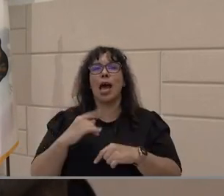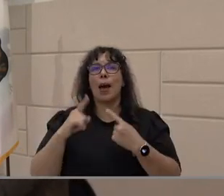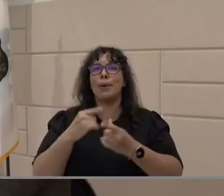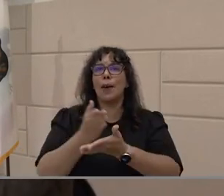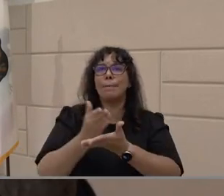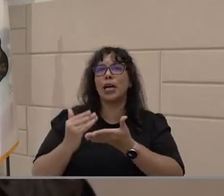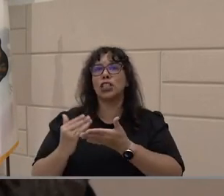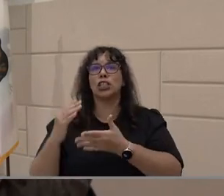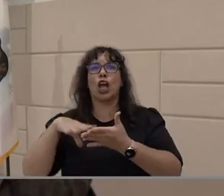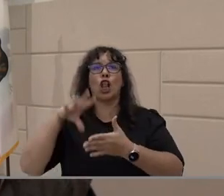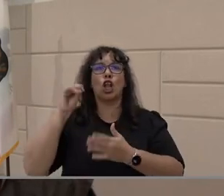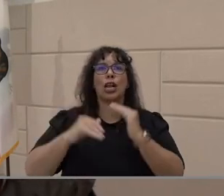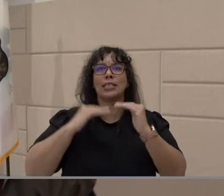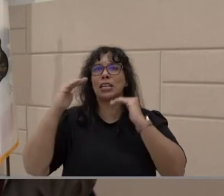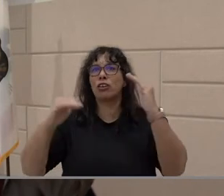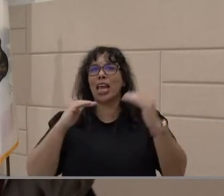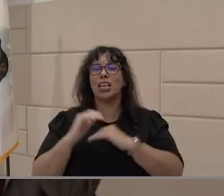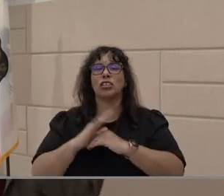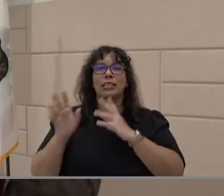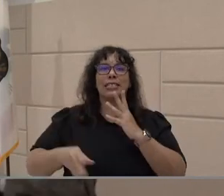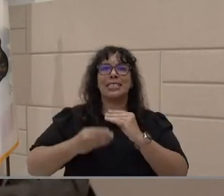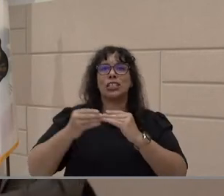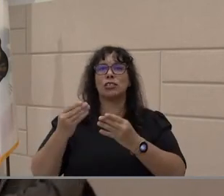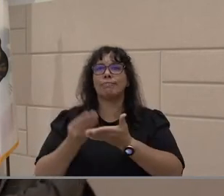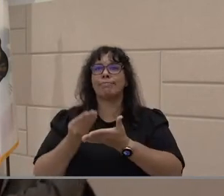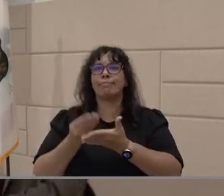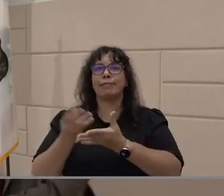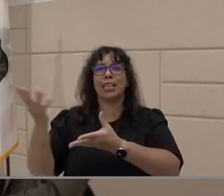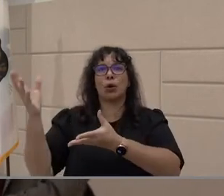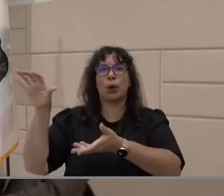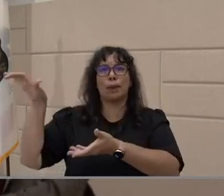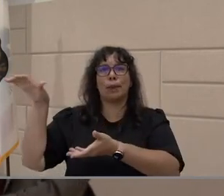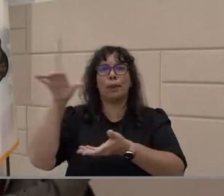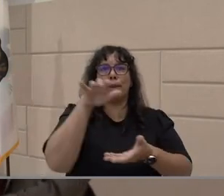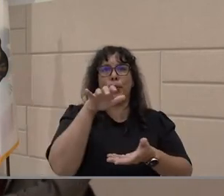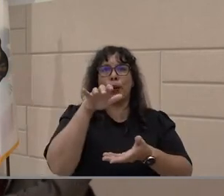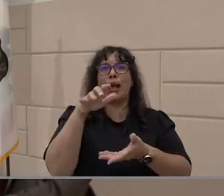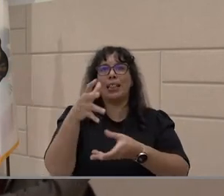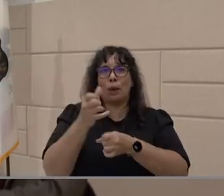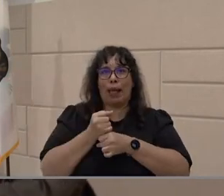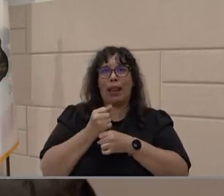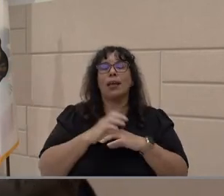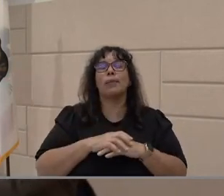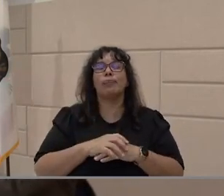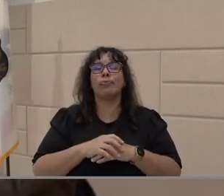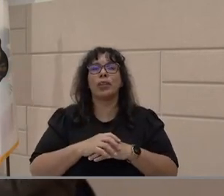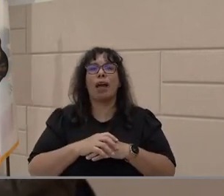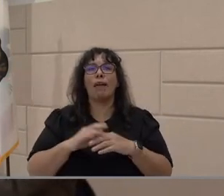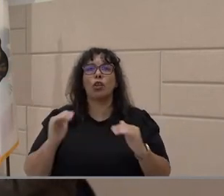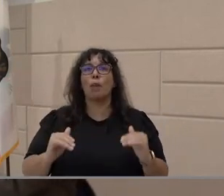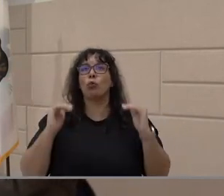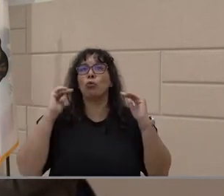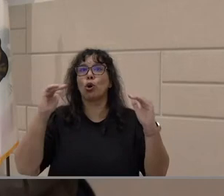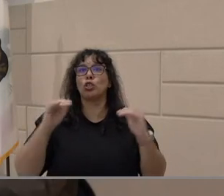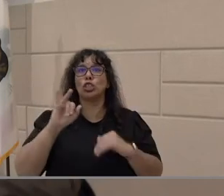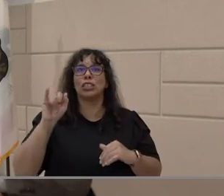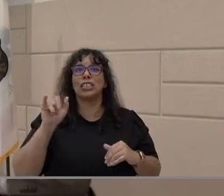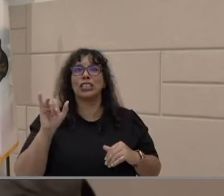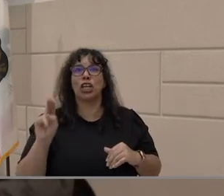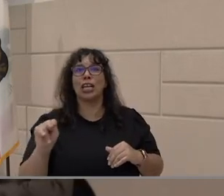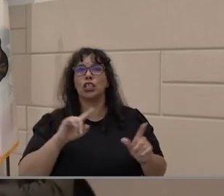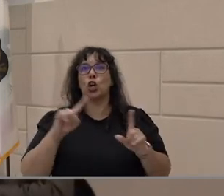ក៏យើងធ្វើយ៉ាងណាដើម្បីឲ្យមានការលូតលាស់នៅក្នុងការរៀនសូត្របានជាយើងជួយបុគ្គលិកធ្វើការបន្ថែ